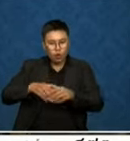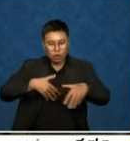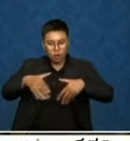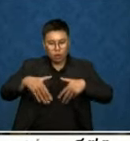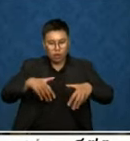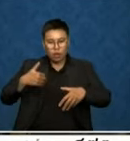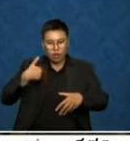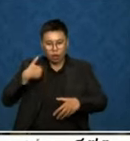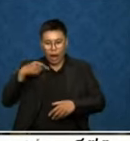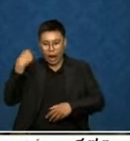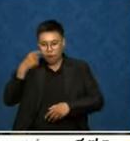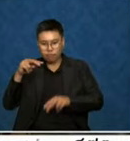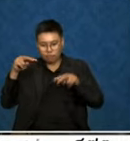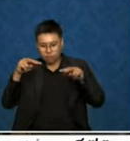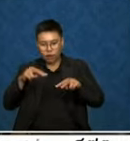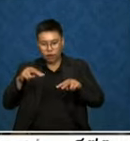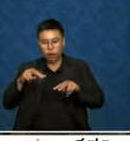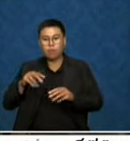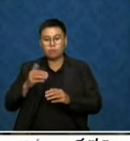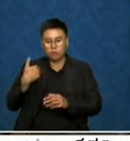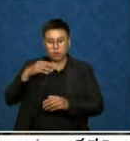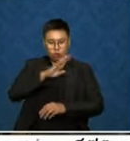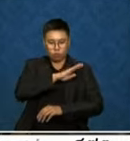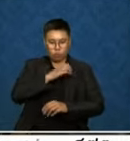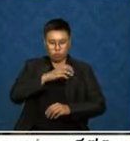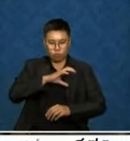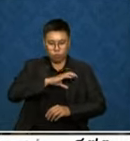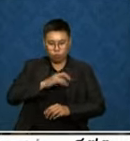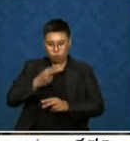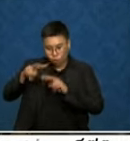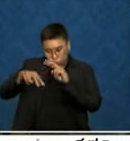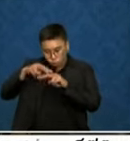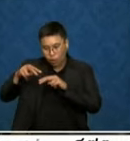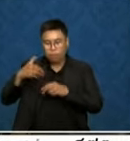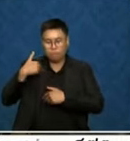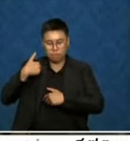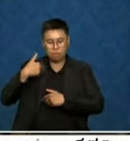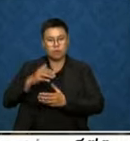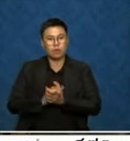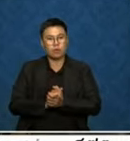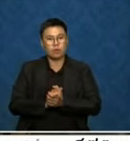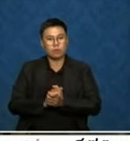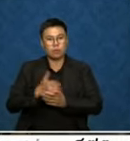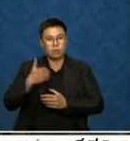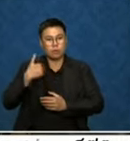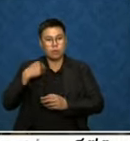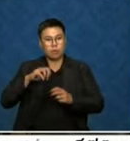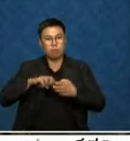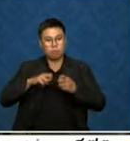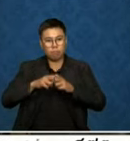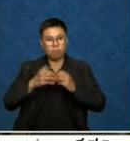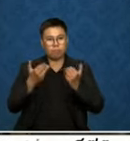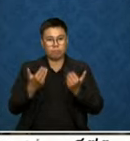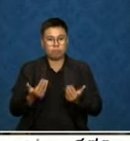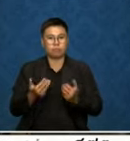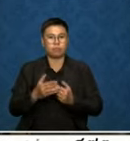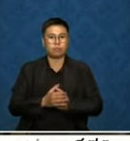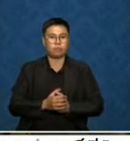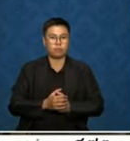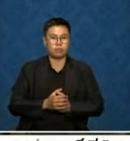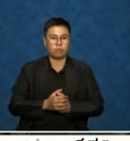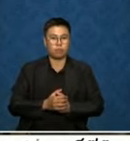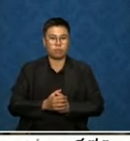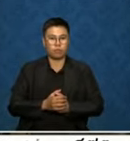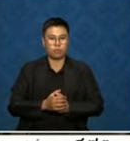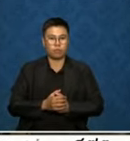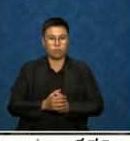พยานสิ่งเหล่านี้เนี่ยเขาจะทำเท่าไหร่ก็ตามนะครับแต่ก็ยังมีเกิดเหตุการณ์ขึ้นด้วยนะครับยังไงก็ต